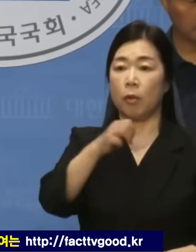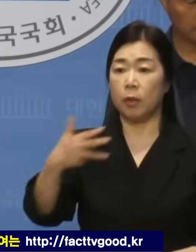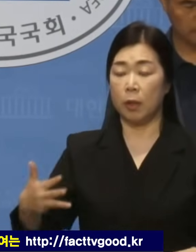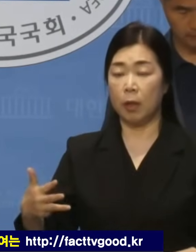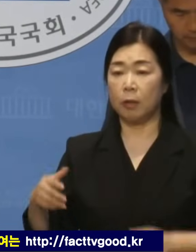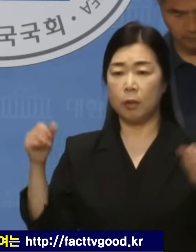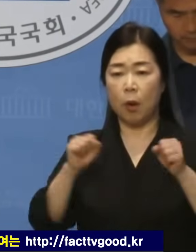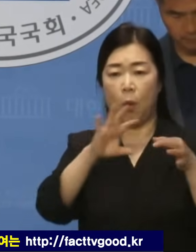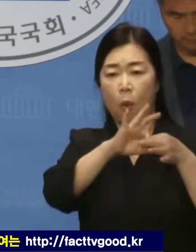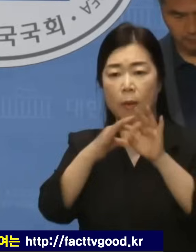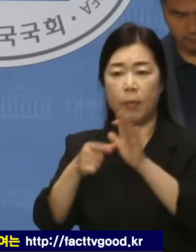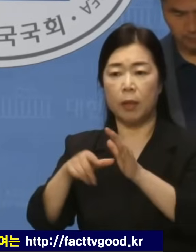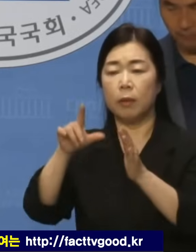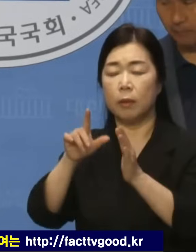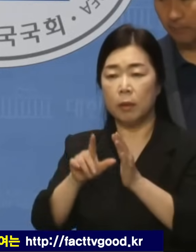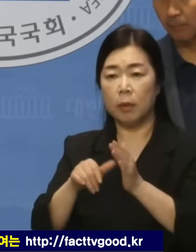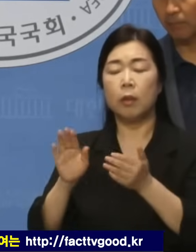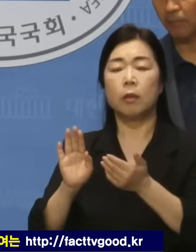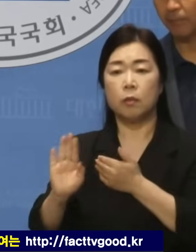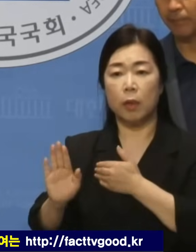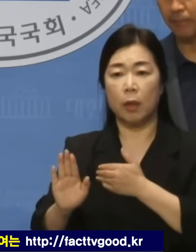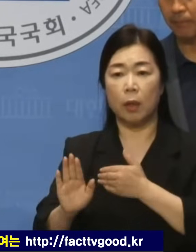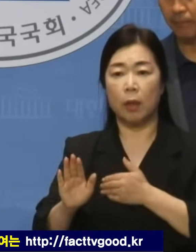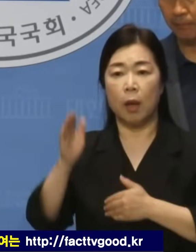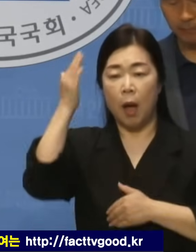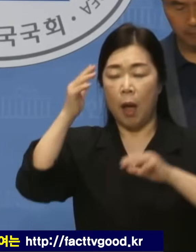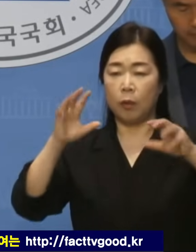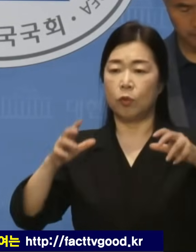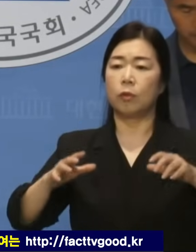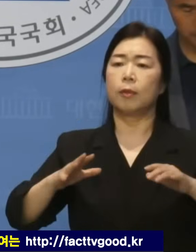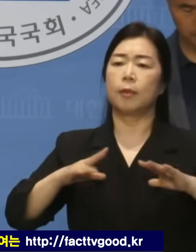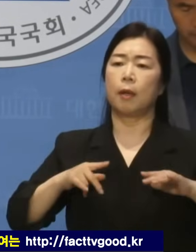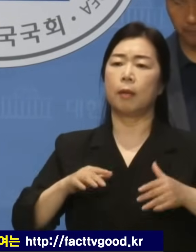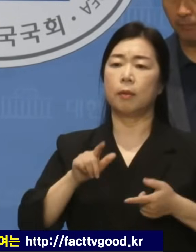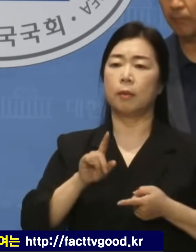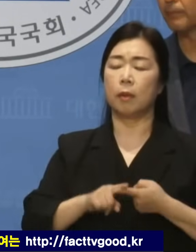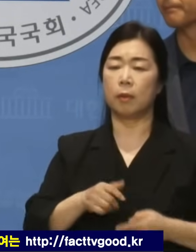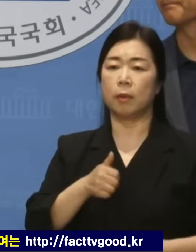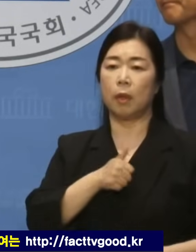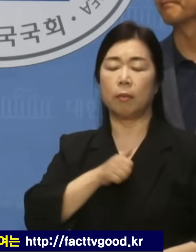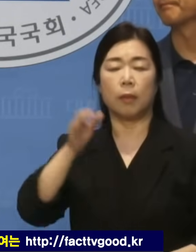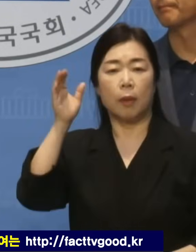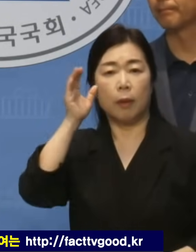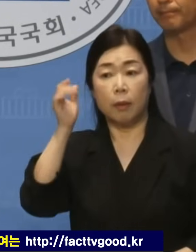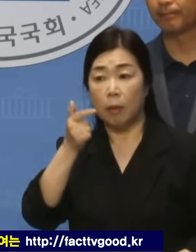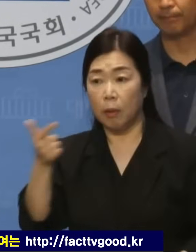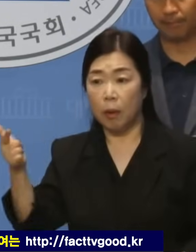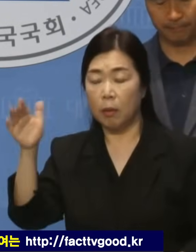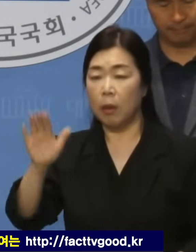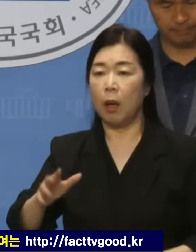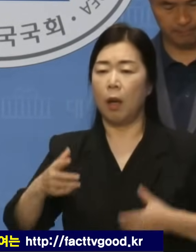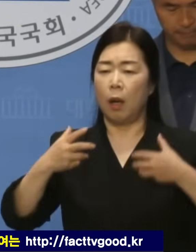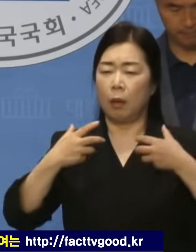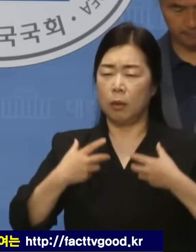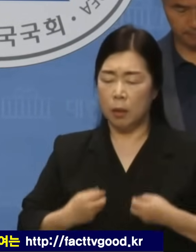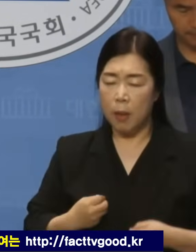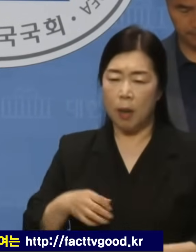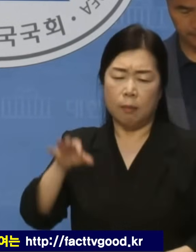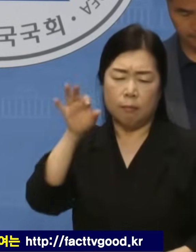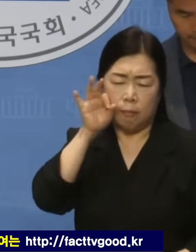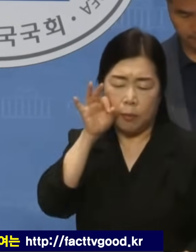이어 자랑스러운 대한민국 자부심을 기다렸을 국민들께 실망과 부끄러움을 남긴